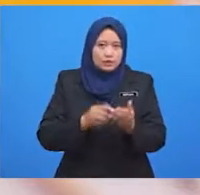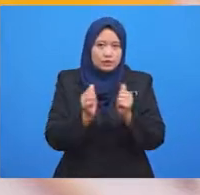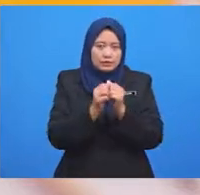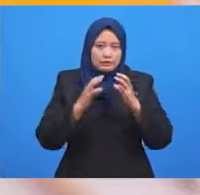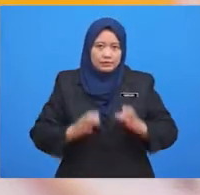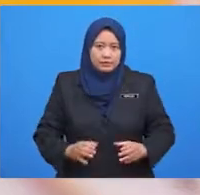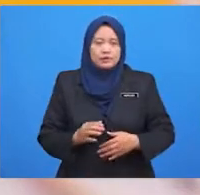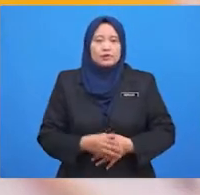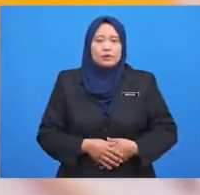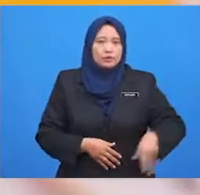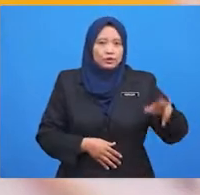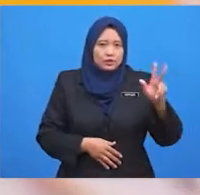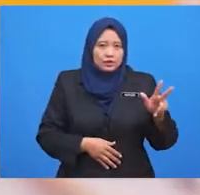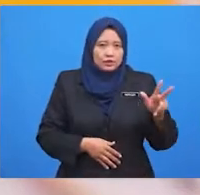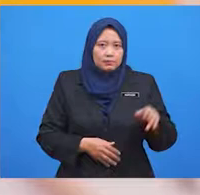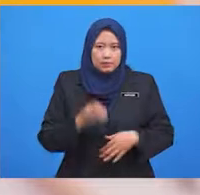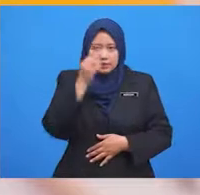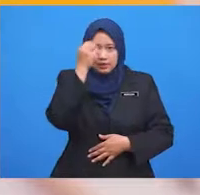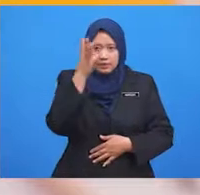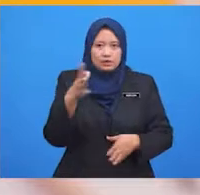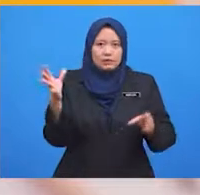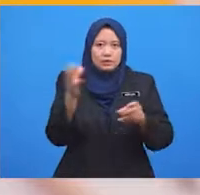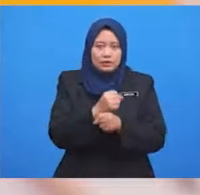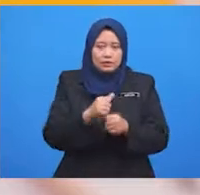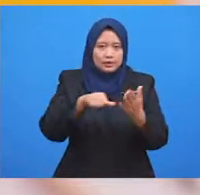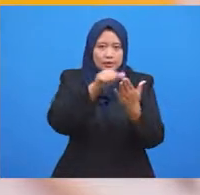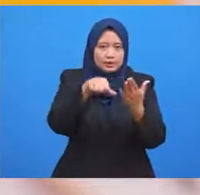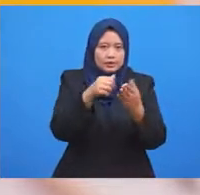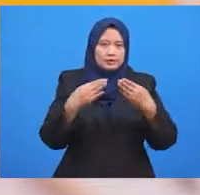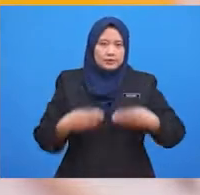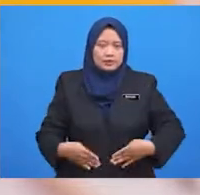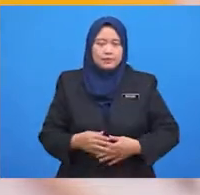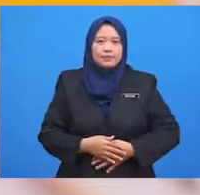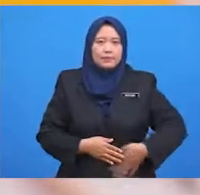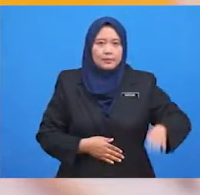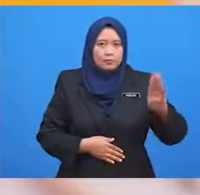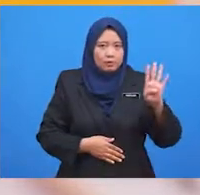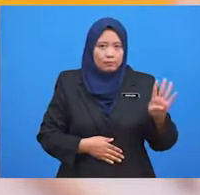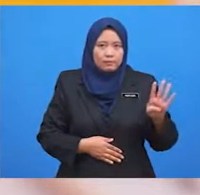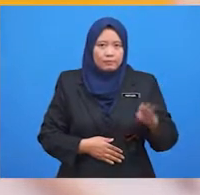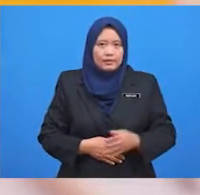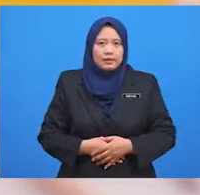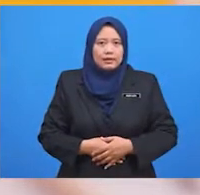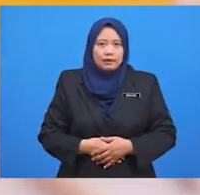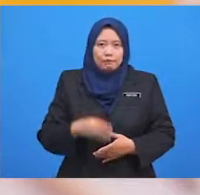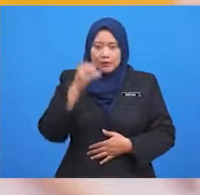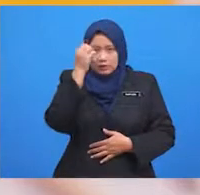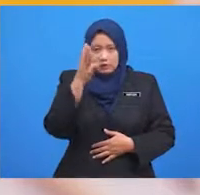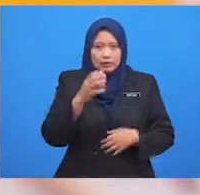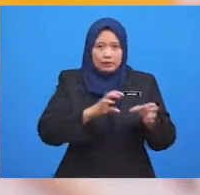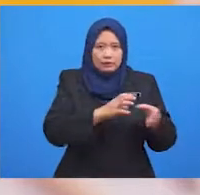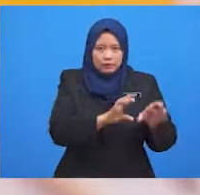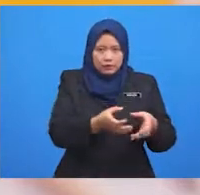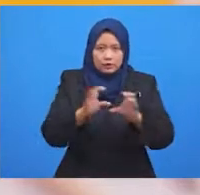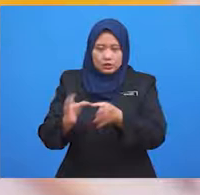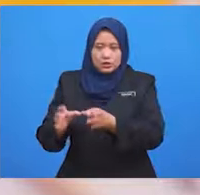3. Menerangkan dapatan analisa badan. 4. Menyarankan pakej